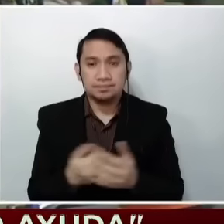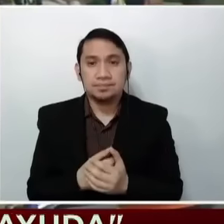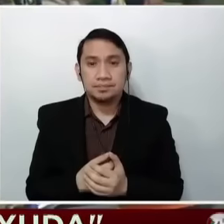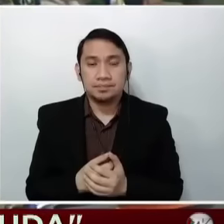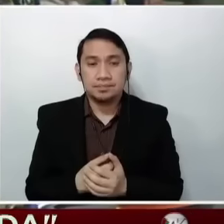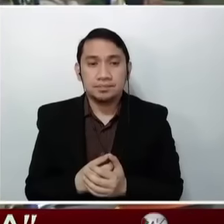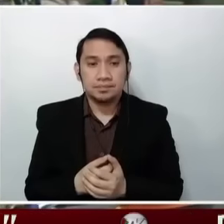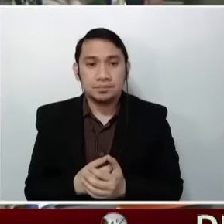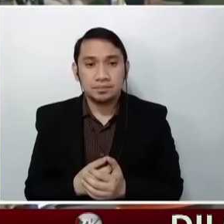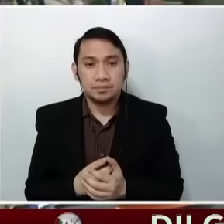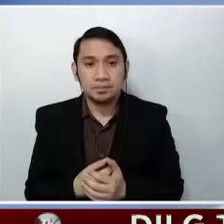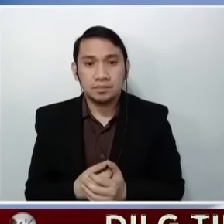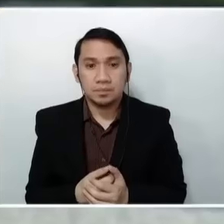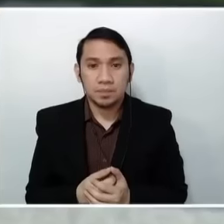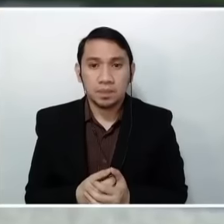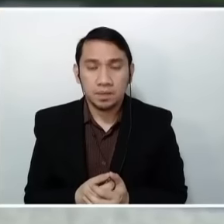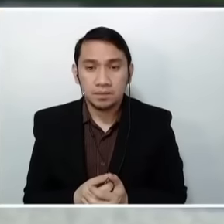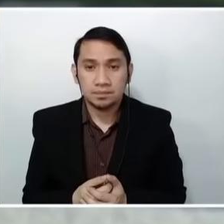ABS-CBN News.